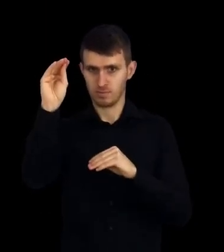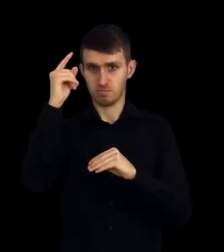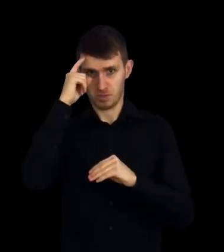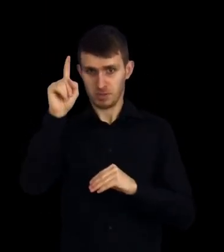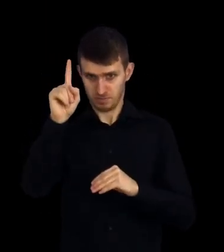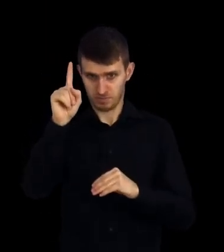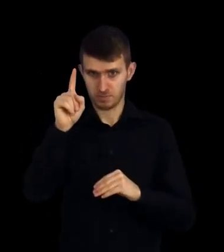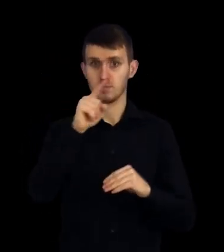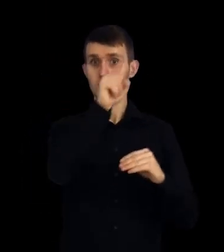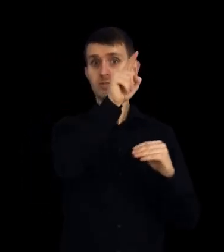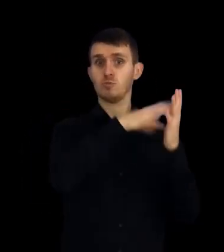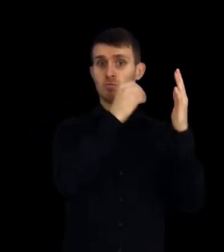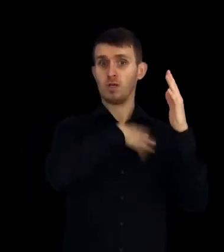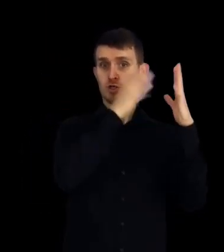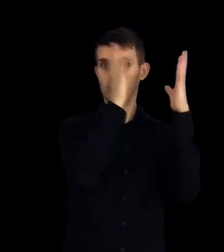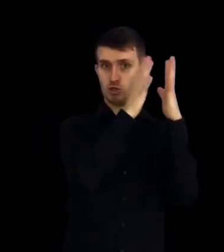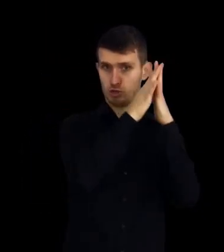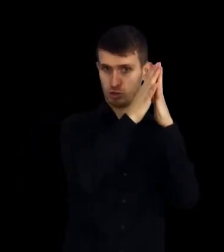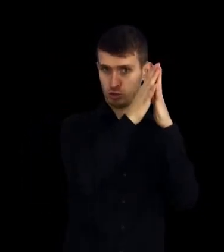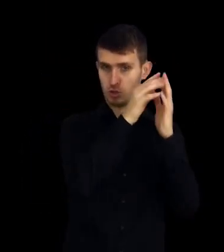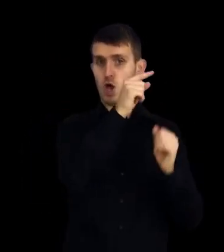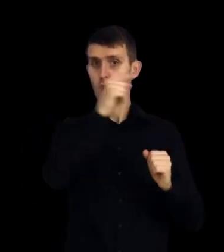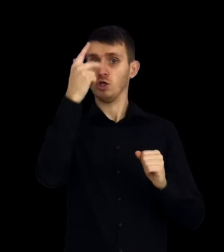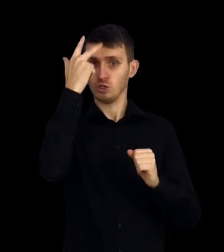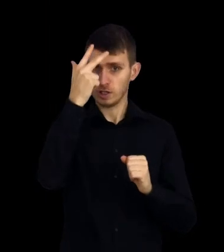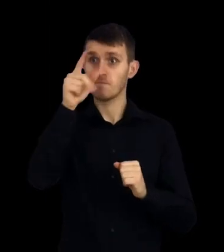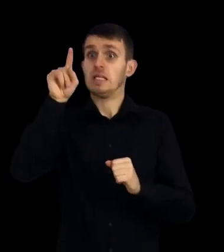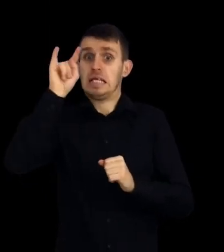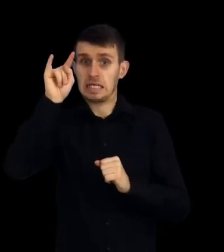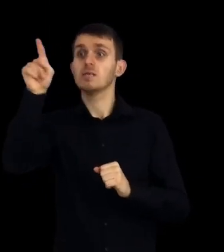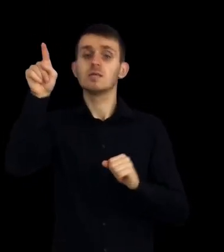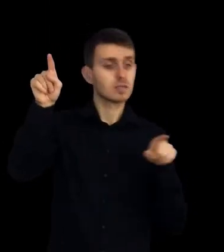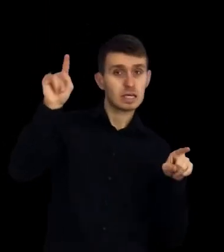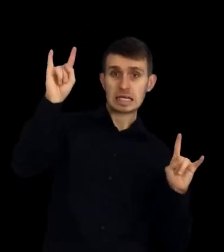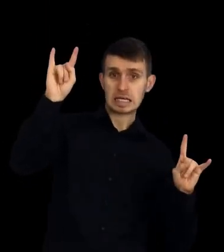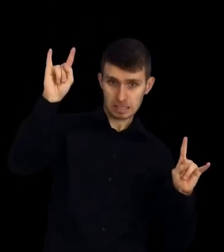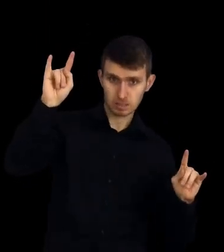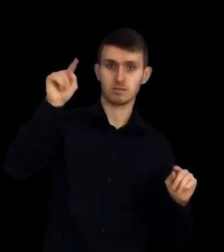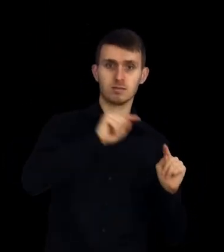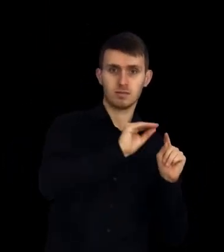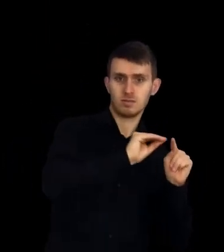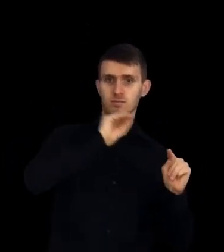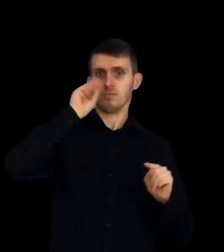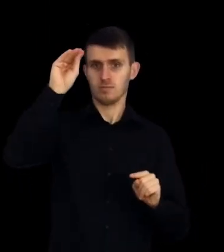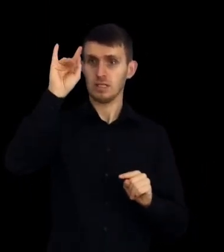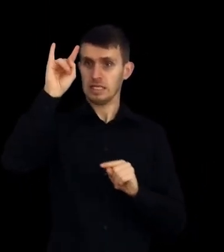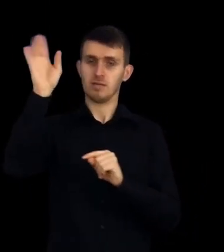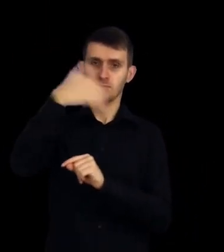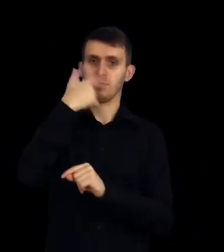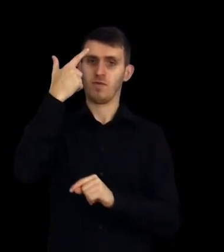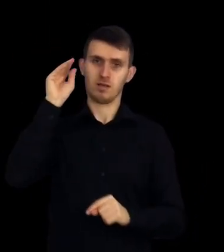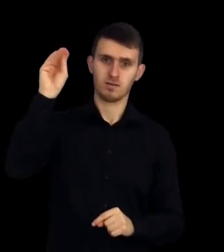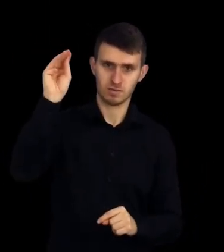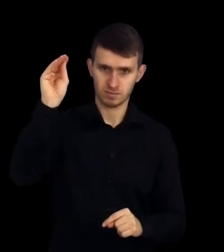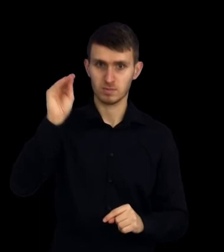proste w miejsce y podstawiamy dwa bo y równa się 2 Jeśli zmienimy y na 2 uzyskamy